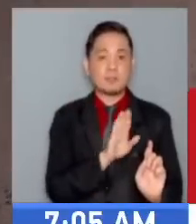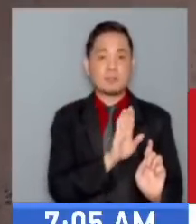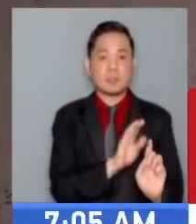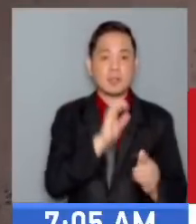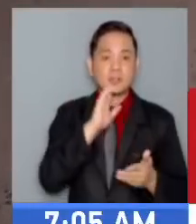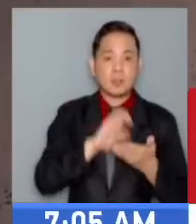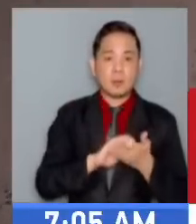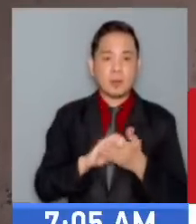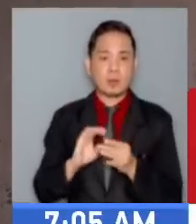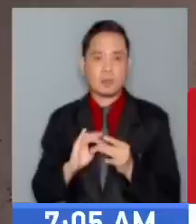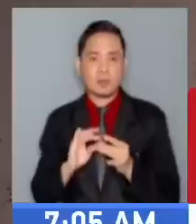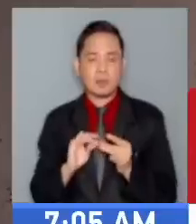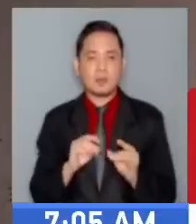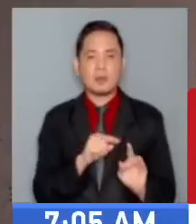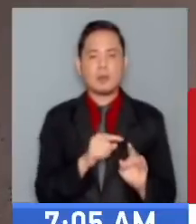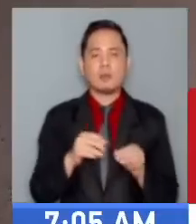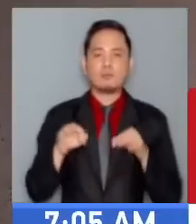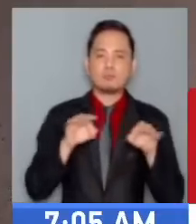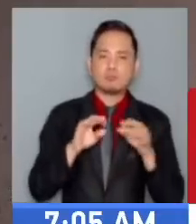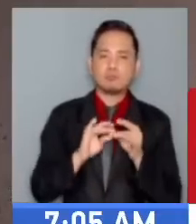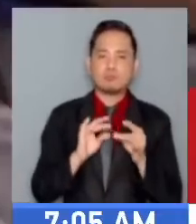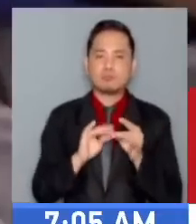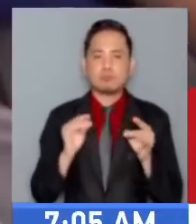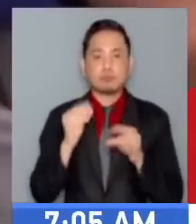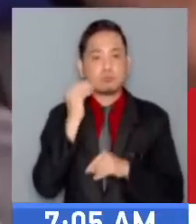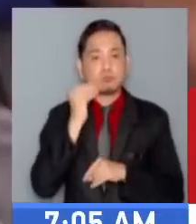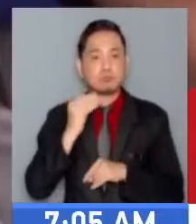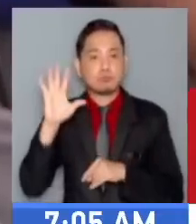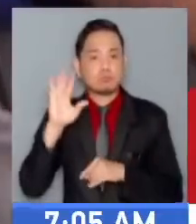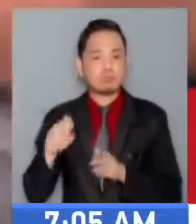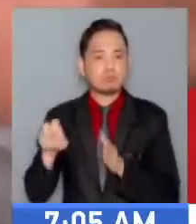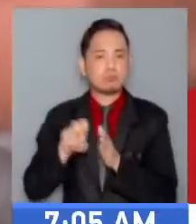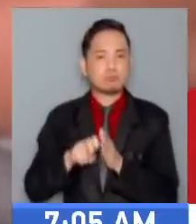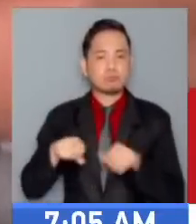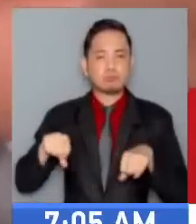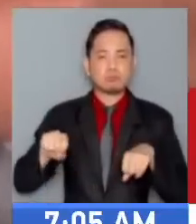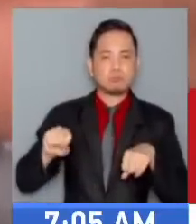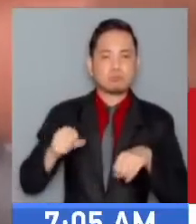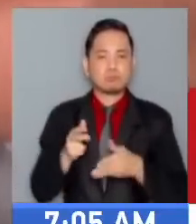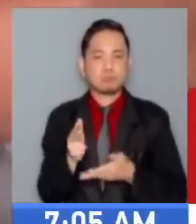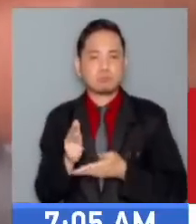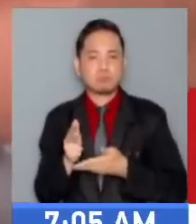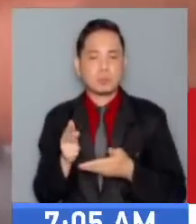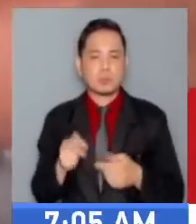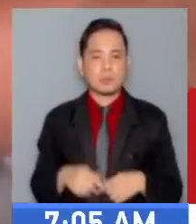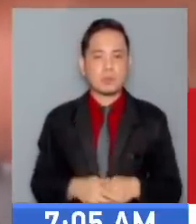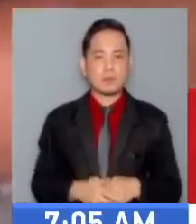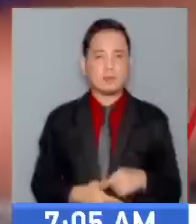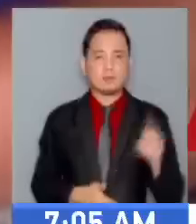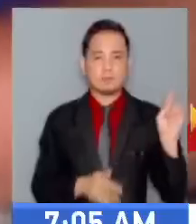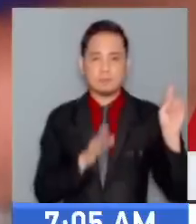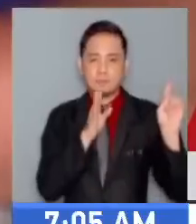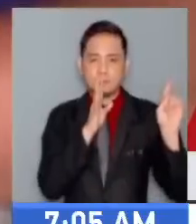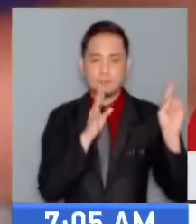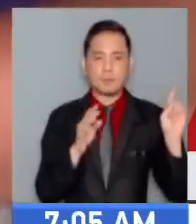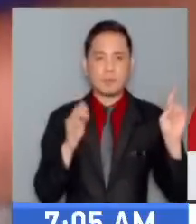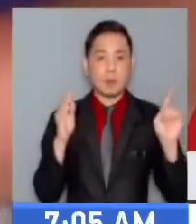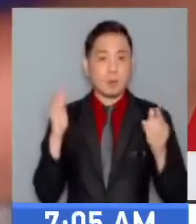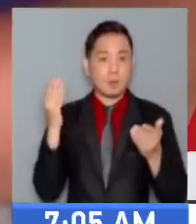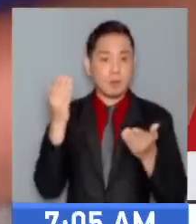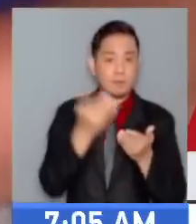noon sa kanyang tricycle na minamaneho mismo ng biktima. Usually, pag dumadating kami dito, hindi pa ako bumababa, sabay na kaming